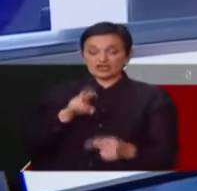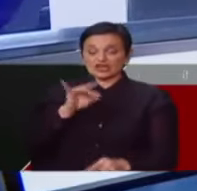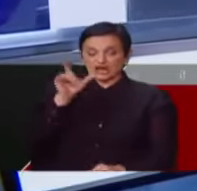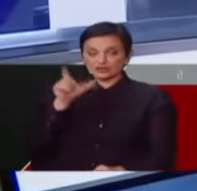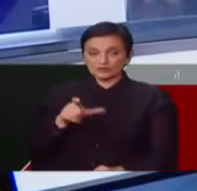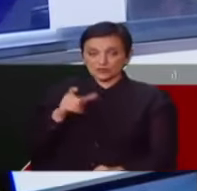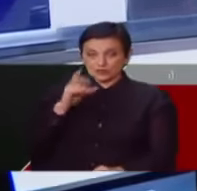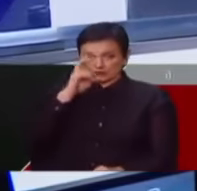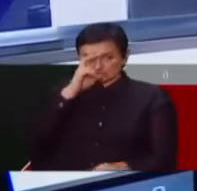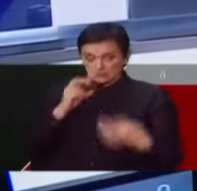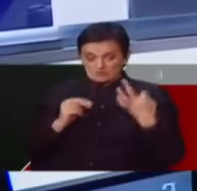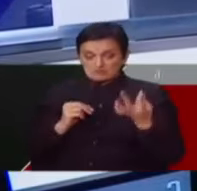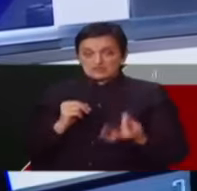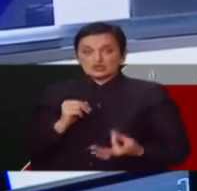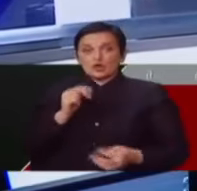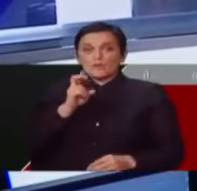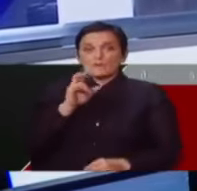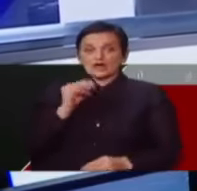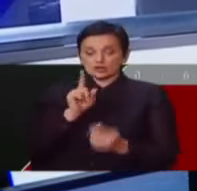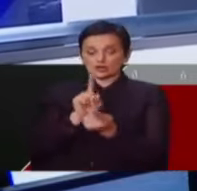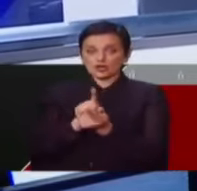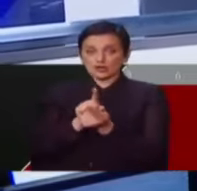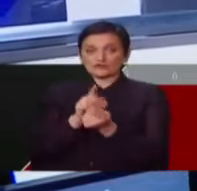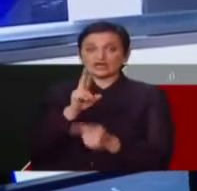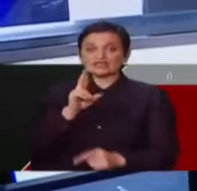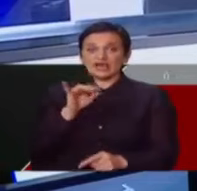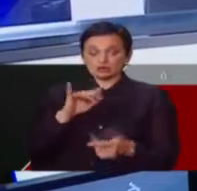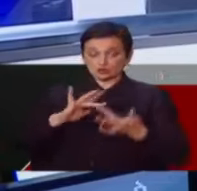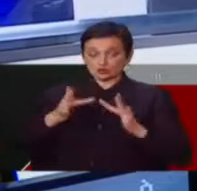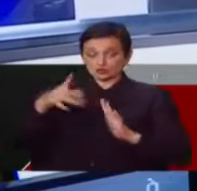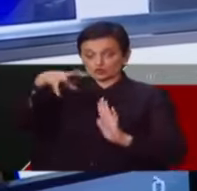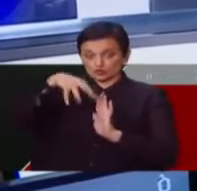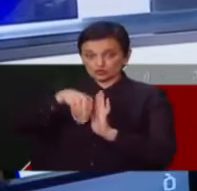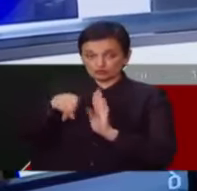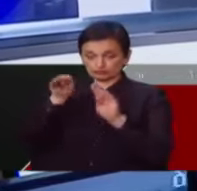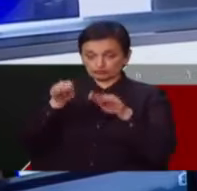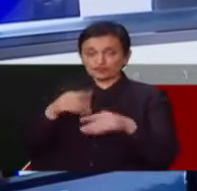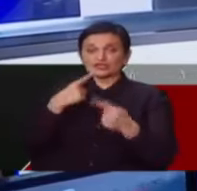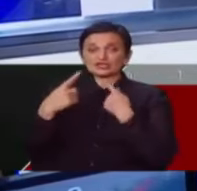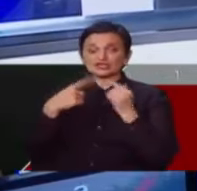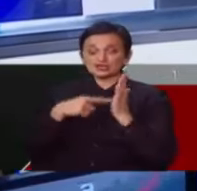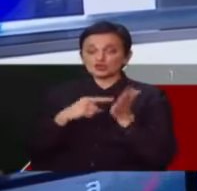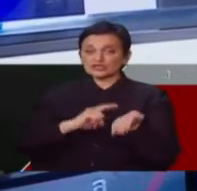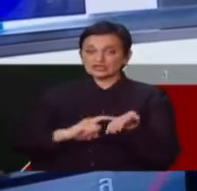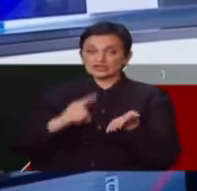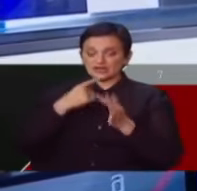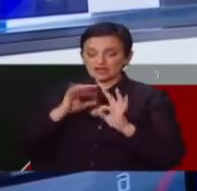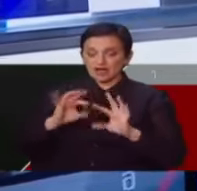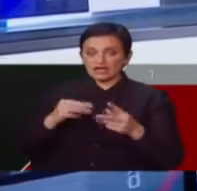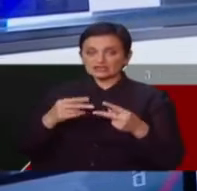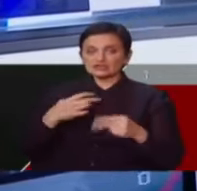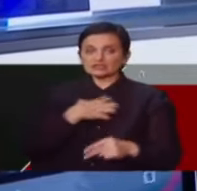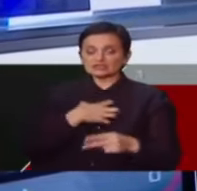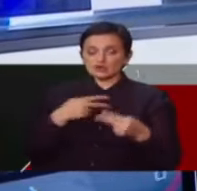ამერიკის სახელმწიფო მდივნის მოადგილეს ჯონ ბასს შეხვდა. როგორც დარჩიაშვილმა სოციალურ ქსელში დაწერა, დისკუსიისას ხაზი გაესვა სტრატეგიული